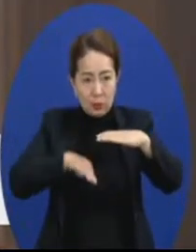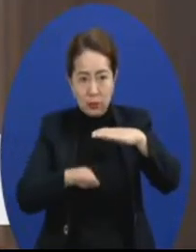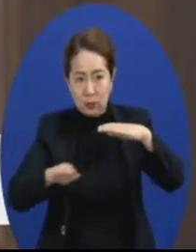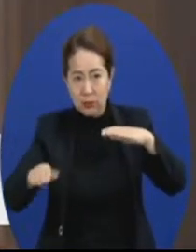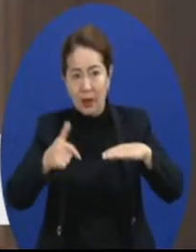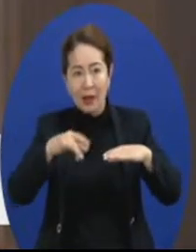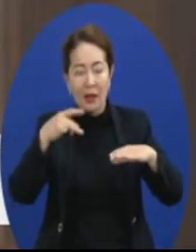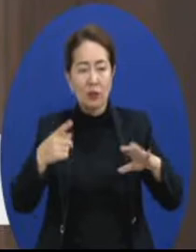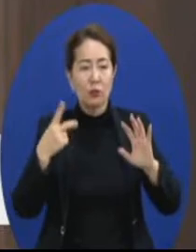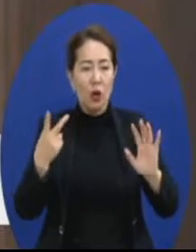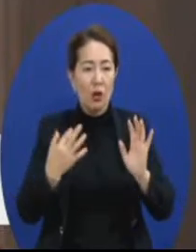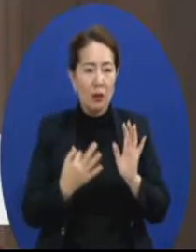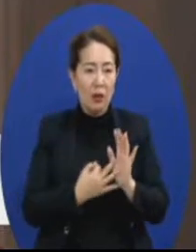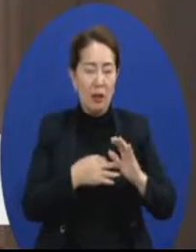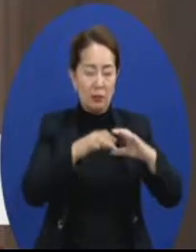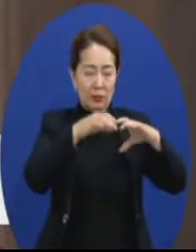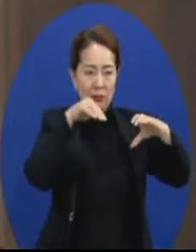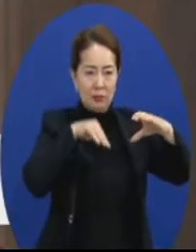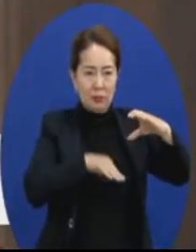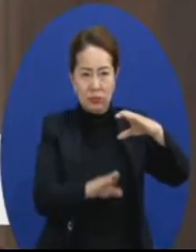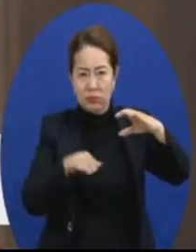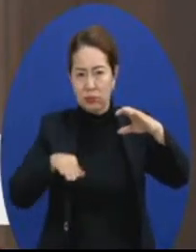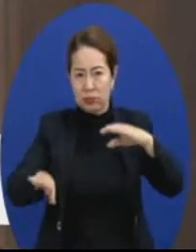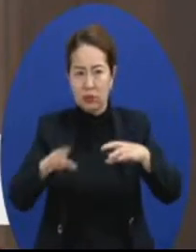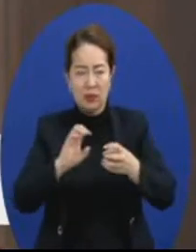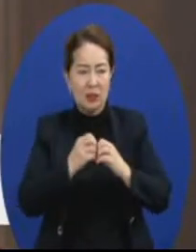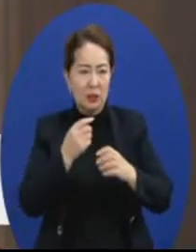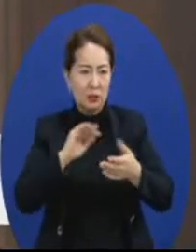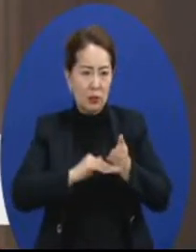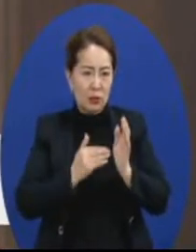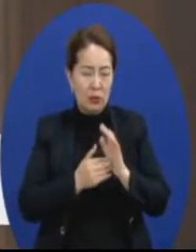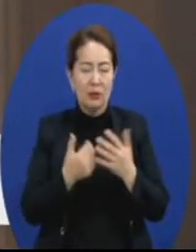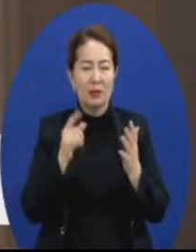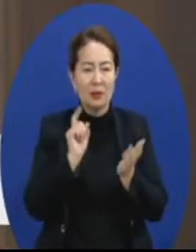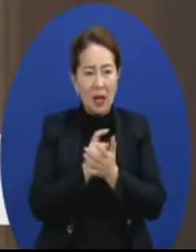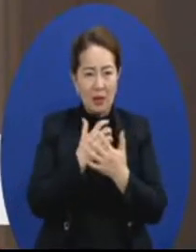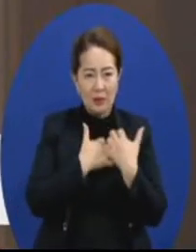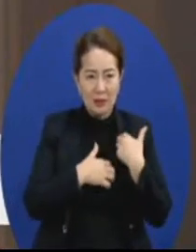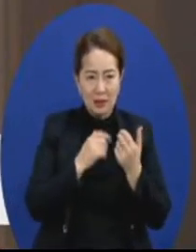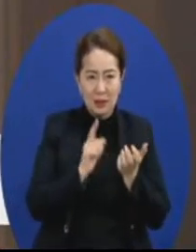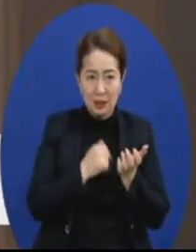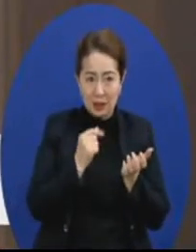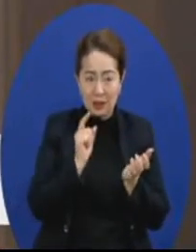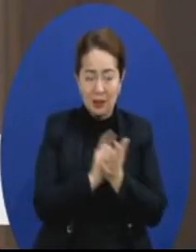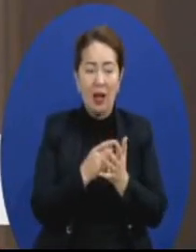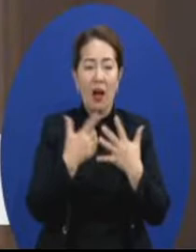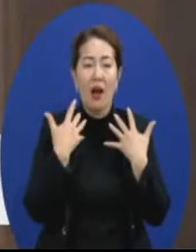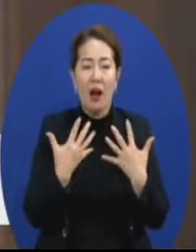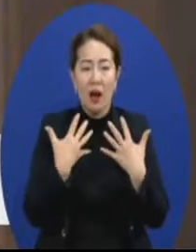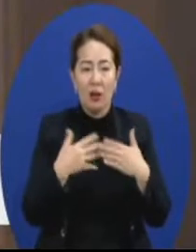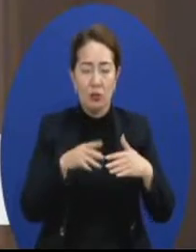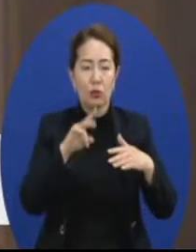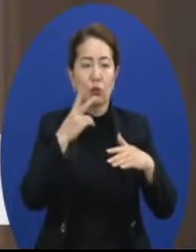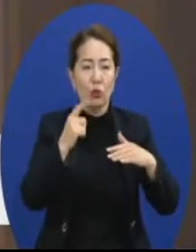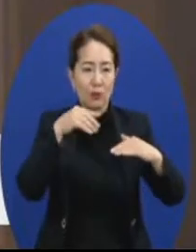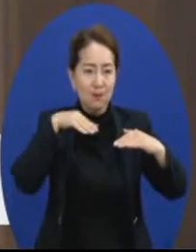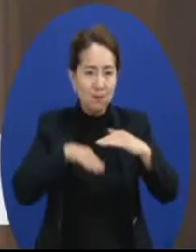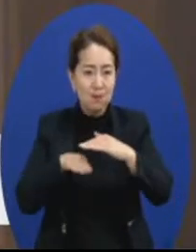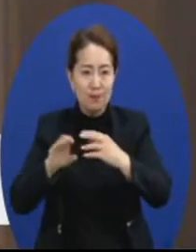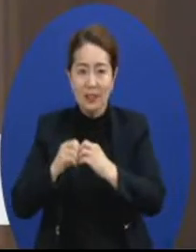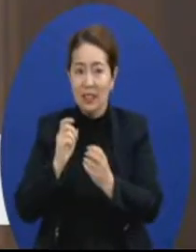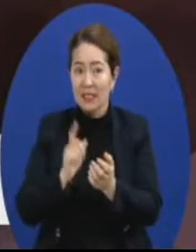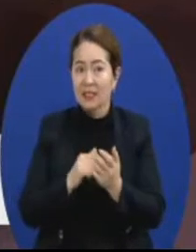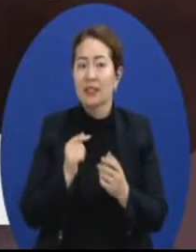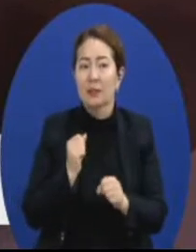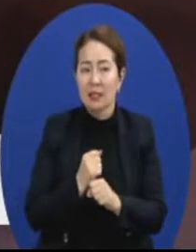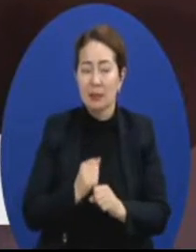одоогийн байдлаар 28 нөхөн гарцын төлөвлөлөөр зөндөр зөвшөөрөл шаардлага 10 орчим нөхөн гарц хийх